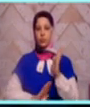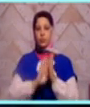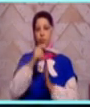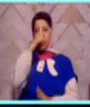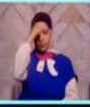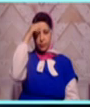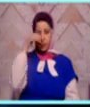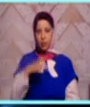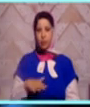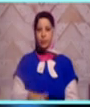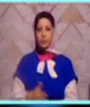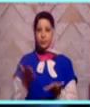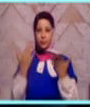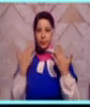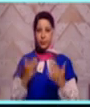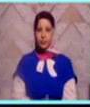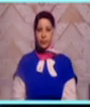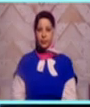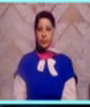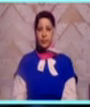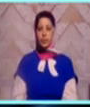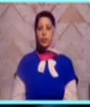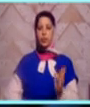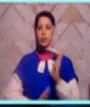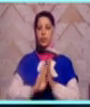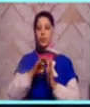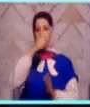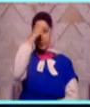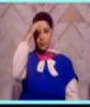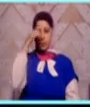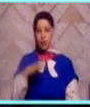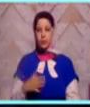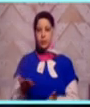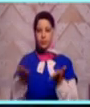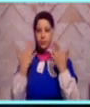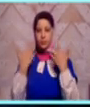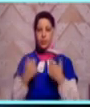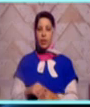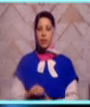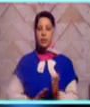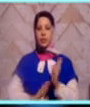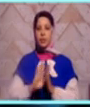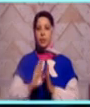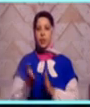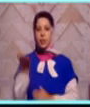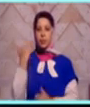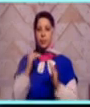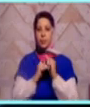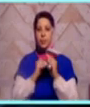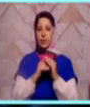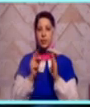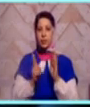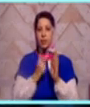في درجات الحراره. بالظبط، ارتفاع مؤقت في درجات الحراره، درجات الحراره اليوم ارتفعت عن الايام الماضيه بمعدل